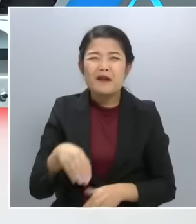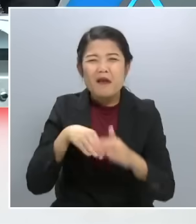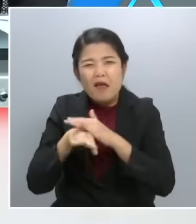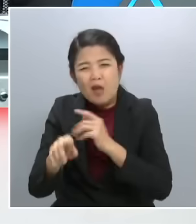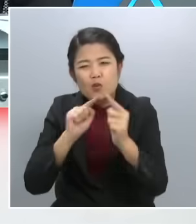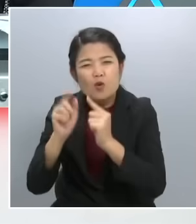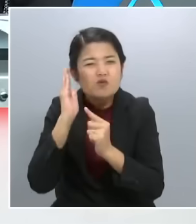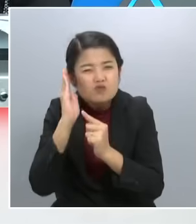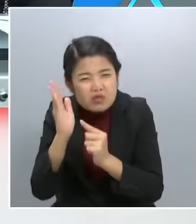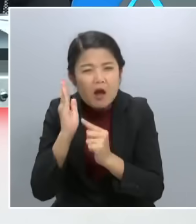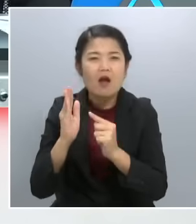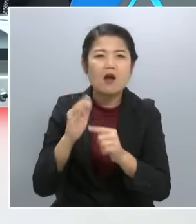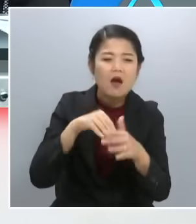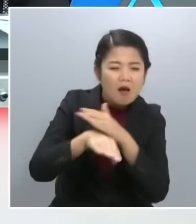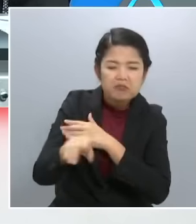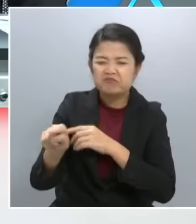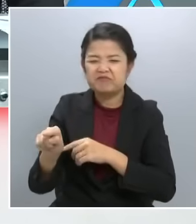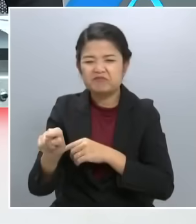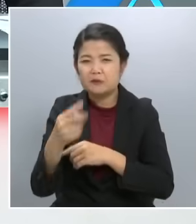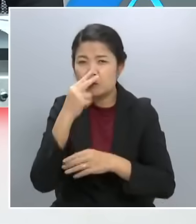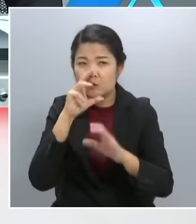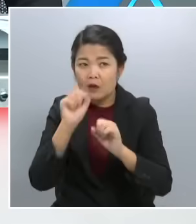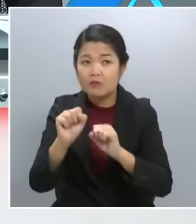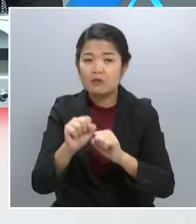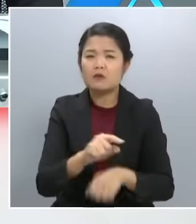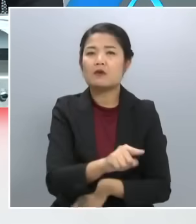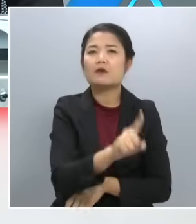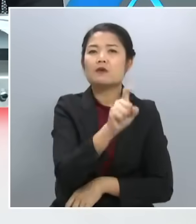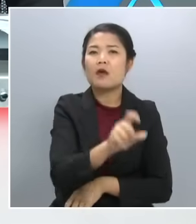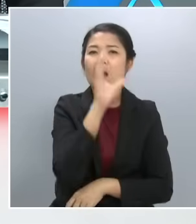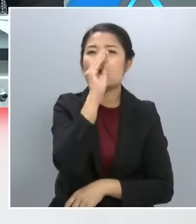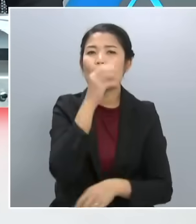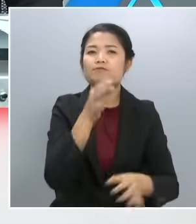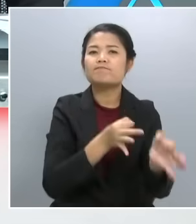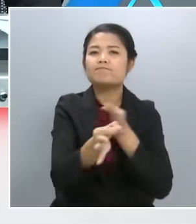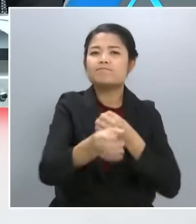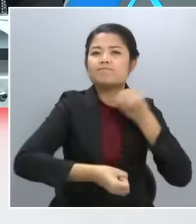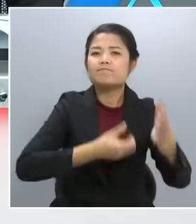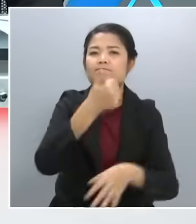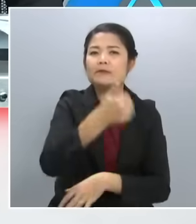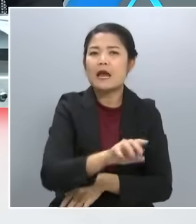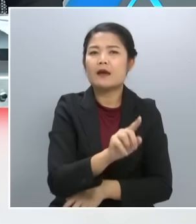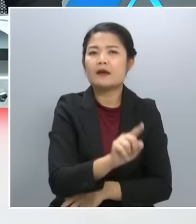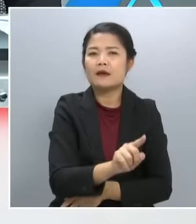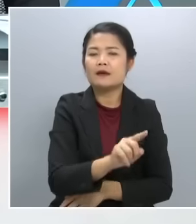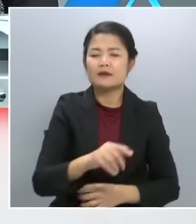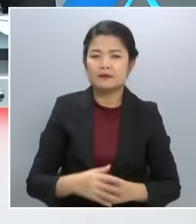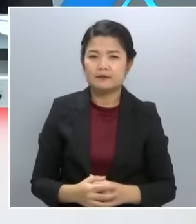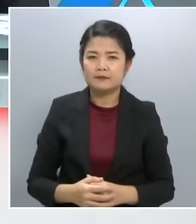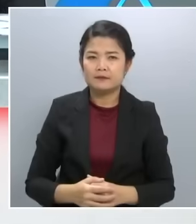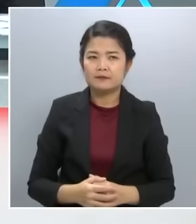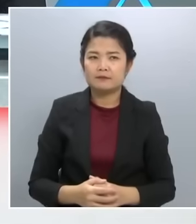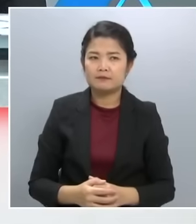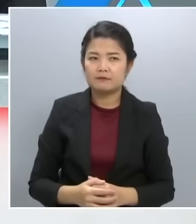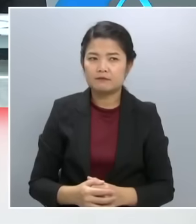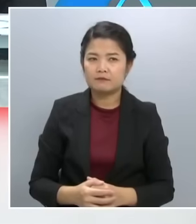นี่นั่นฟังแล้วมันก็เราก็ไม่รู้คนตายพูดไม่ได้ค่ะถูกมั้ยฮะคนตายพูดไม่ได้แต่สิ่งที่ทุกสิ่ง